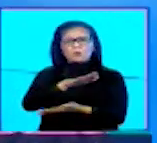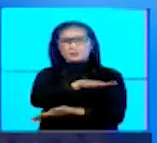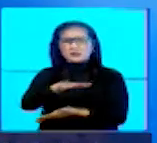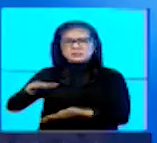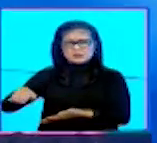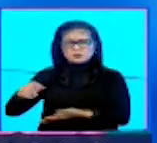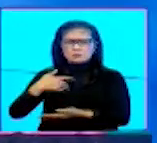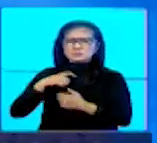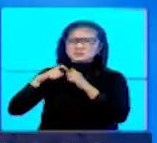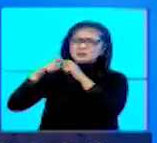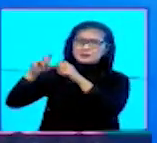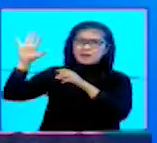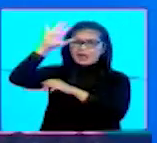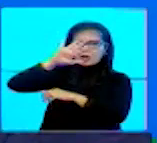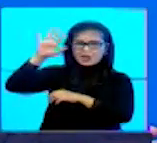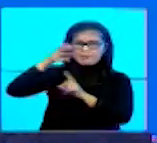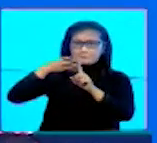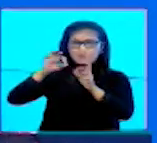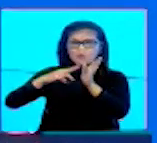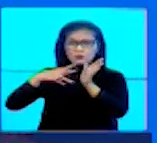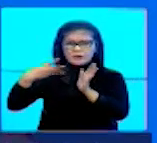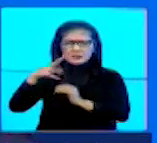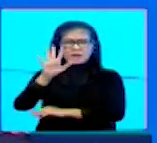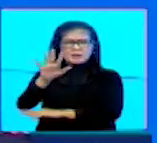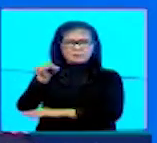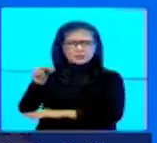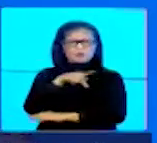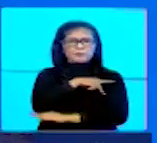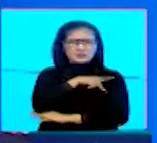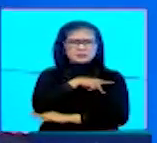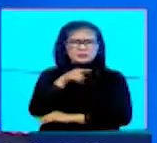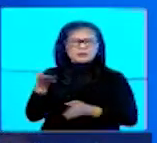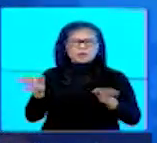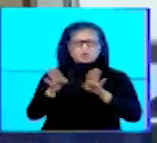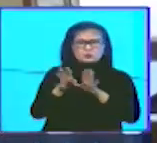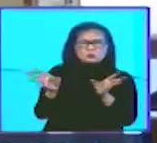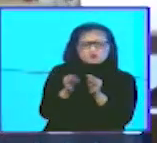Kelimanya merupakan panitia diksar dan tidak menutup kemungkinan jumlah tersangka akan bertambah.